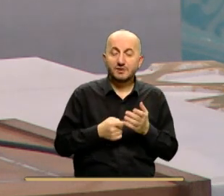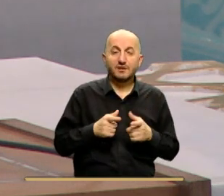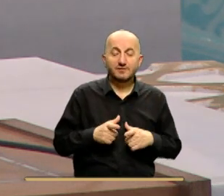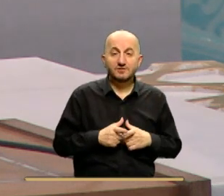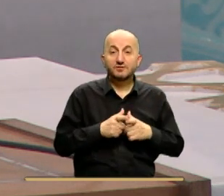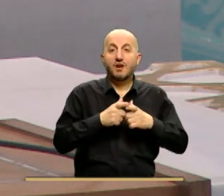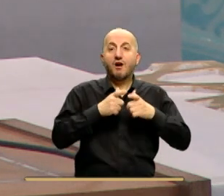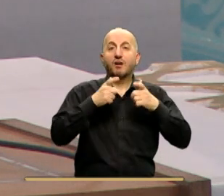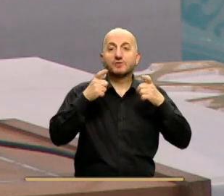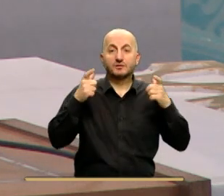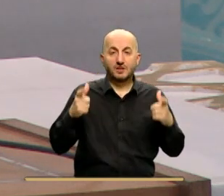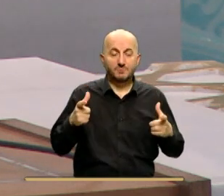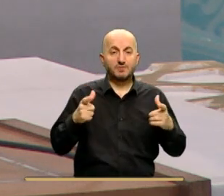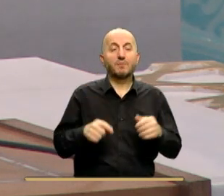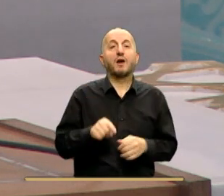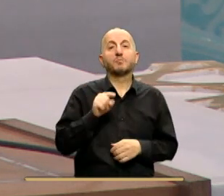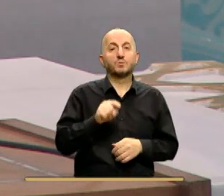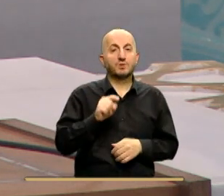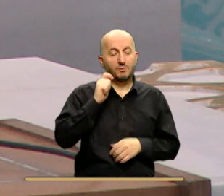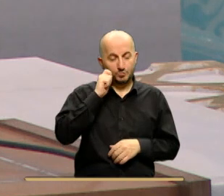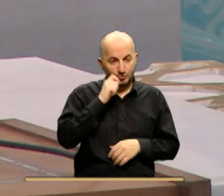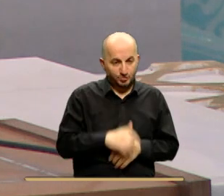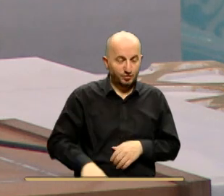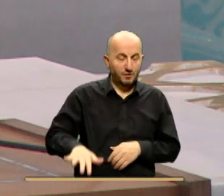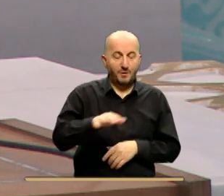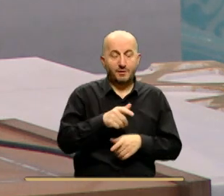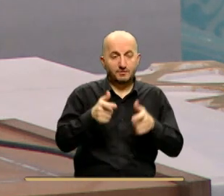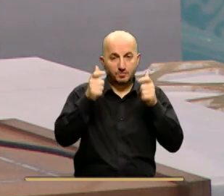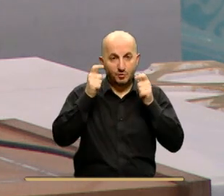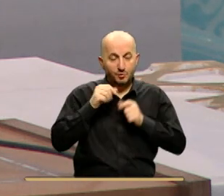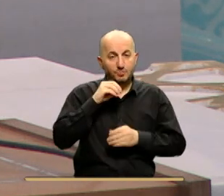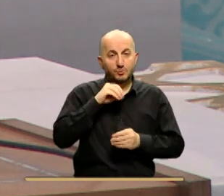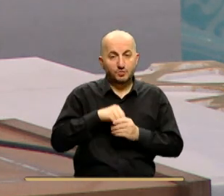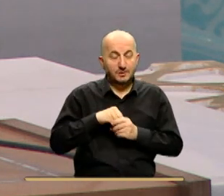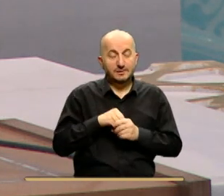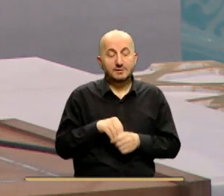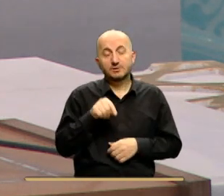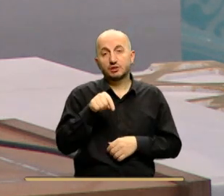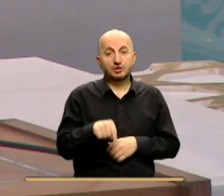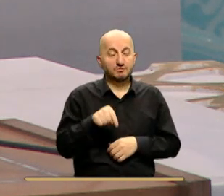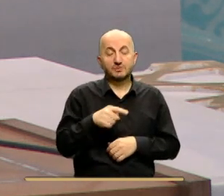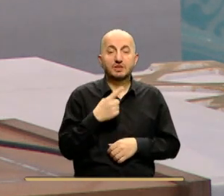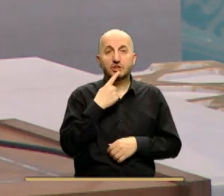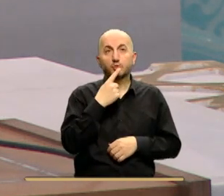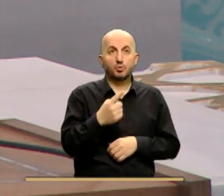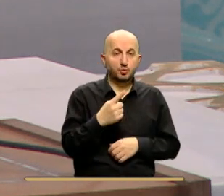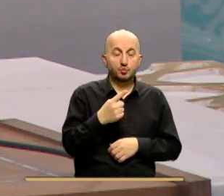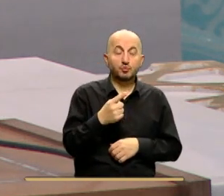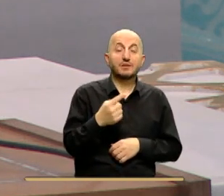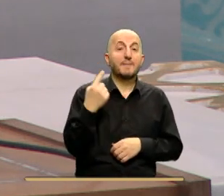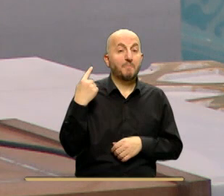geliştirebilmek, bu da Müslümanların sorumluluğundadır. Şimdi diyoruz ki,